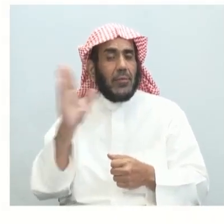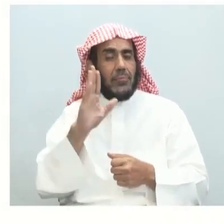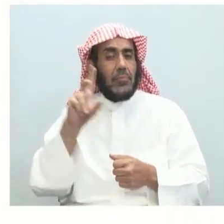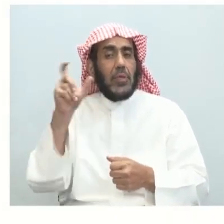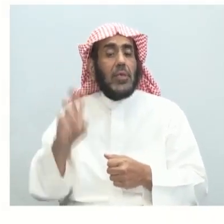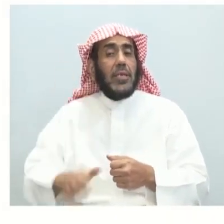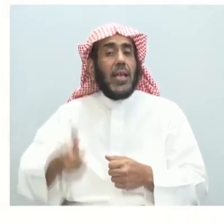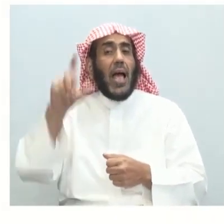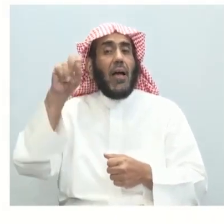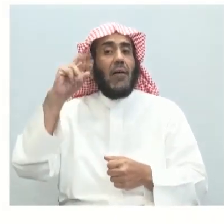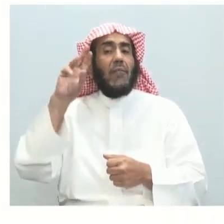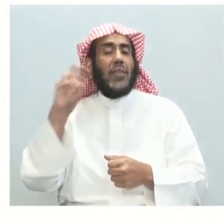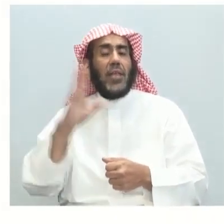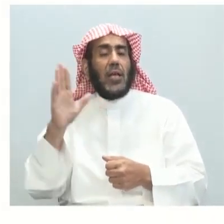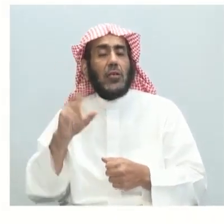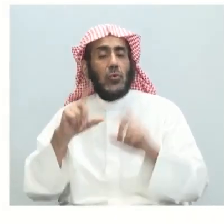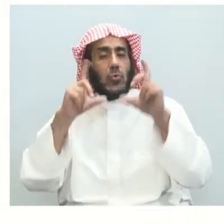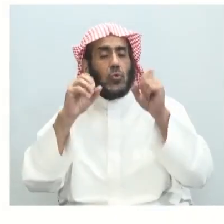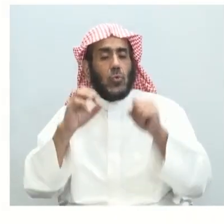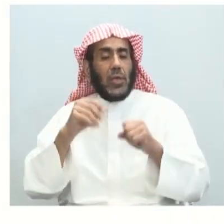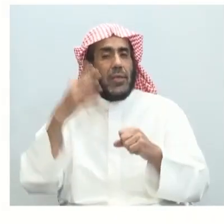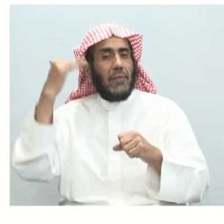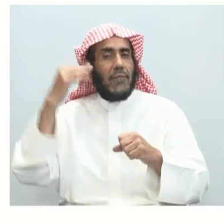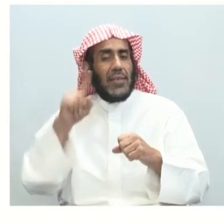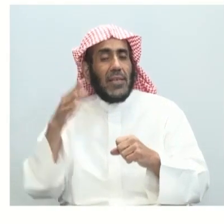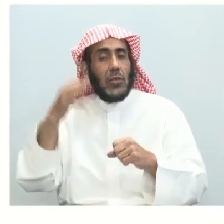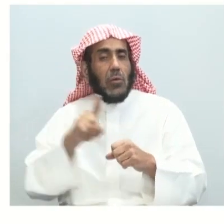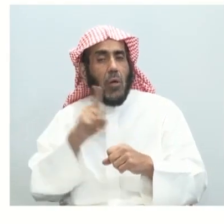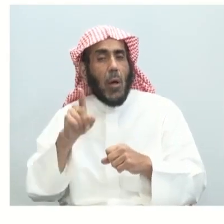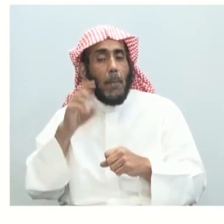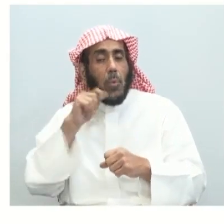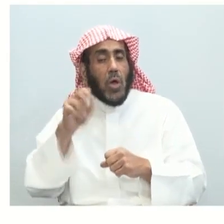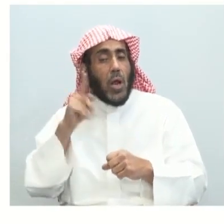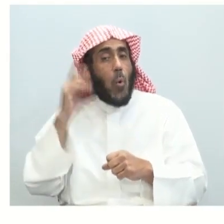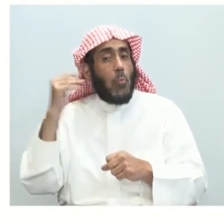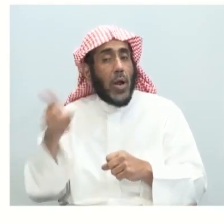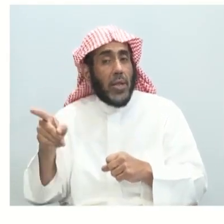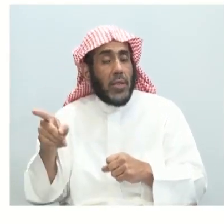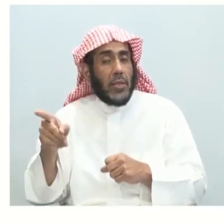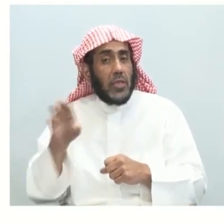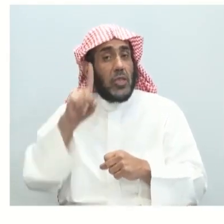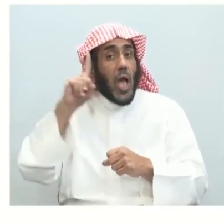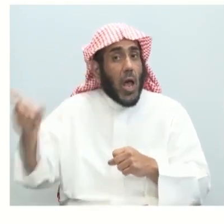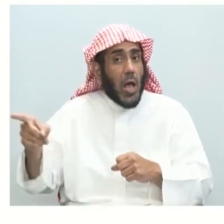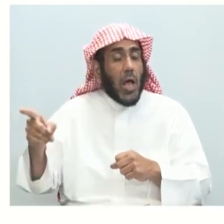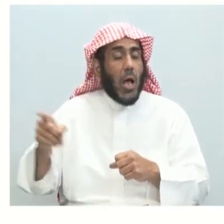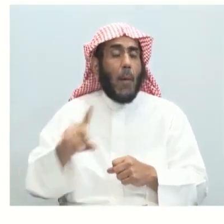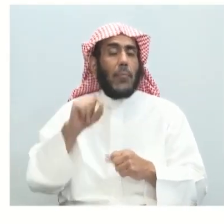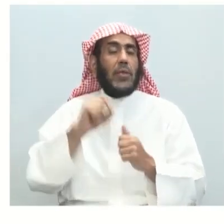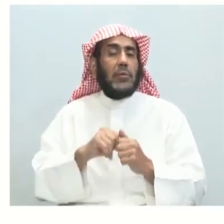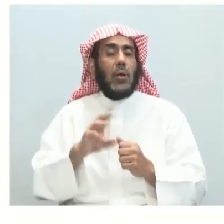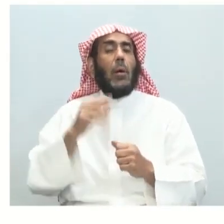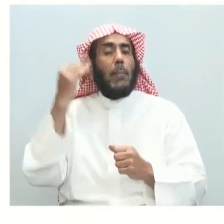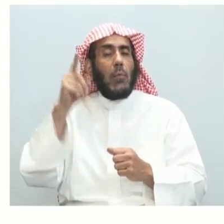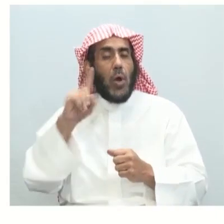نافذه لدينا صوره فتاه هل اشير اليها بالمذكر ام المؤنث ممتاز